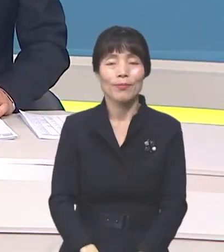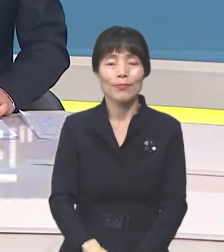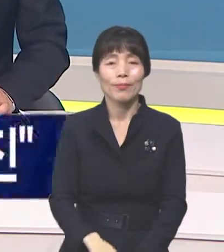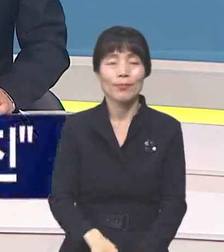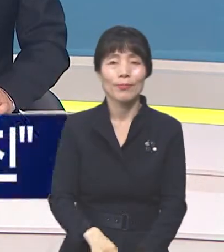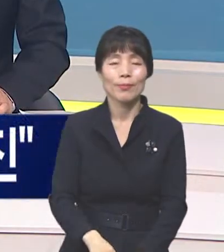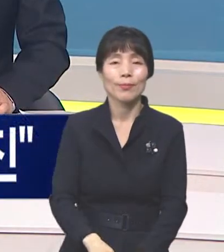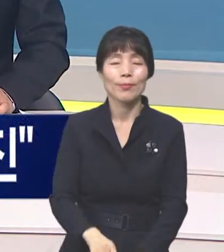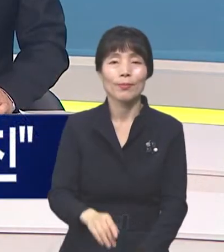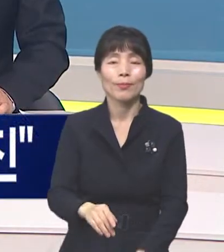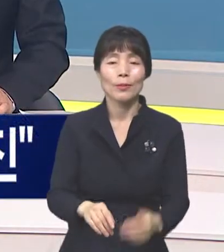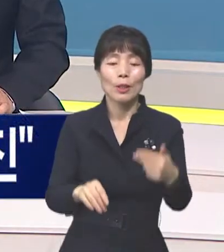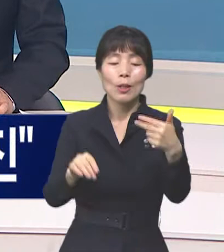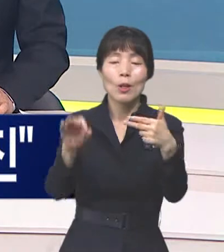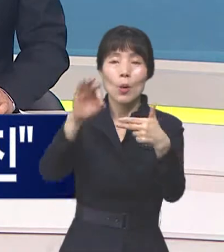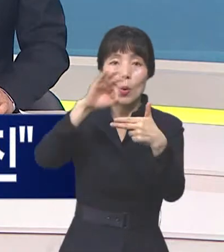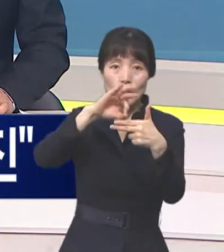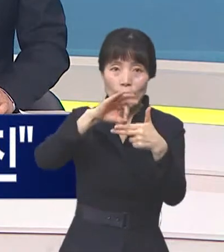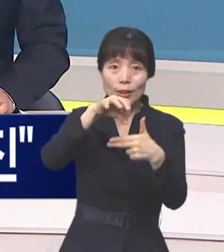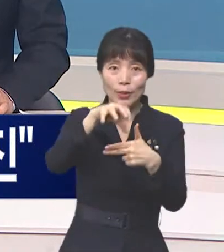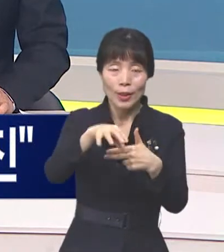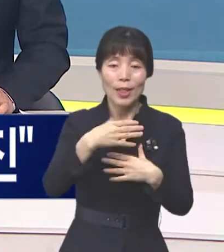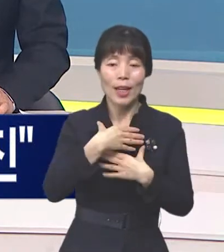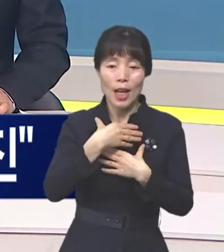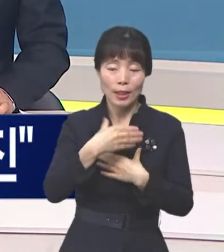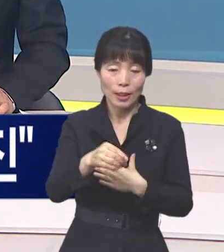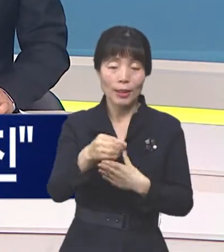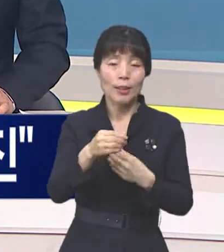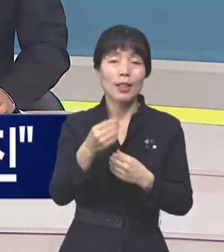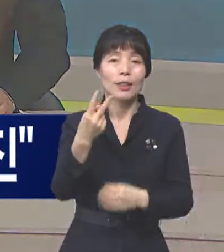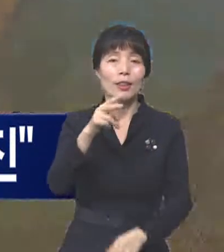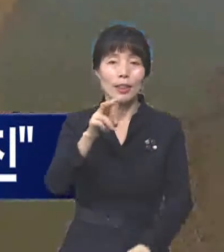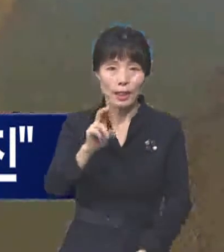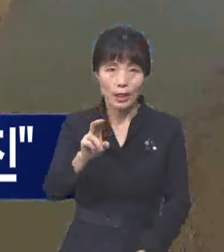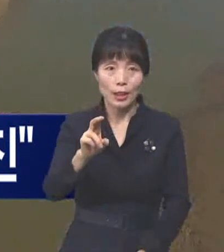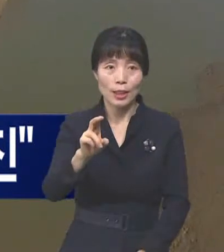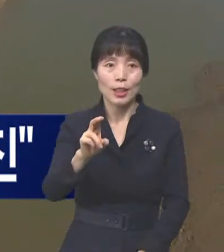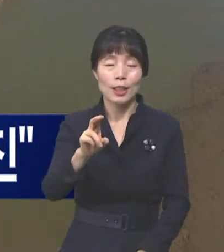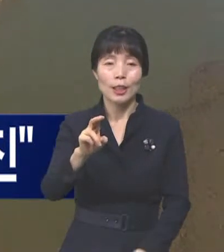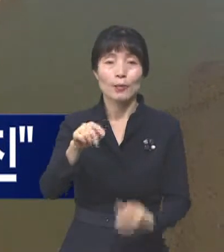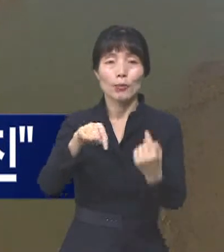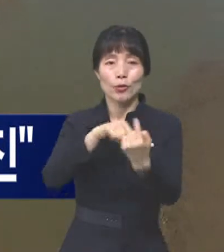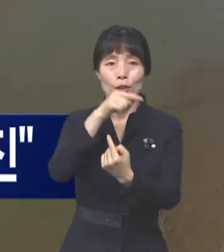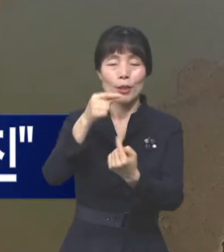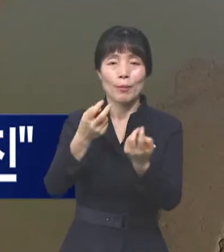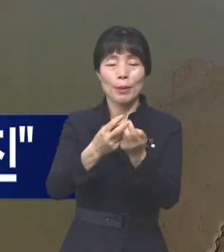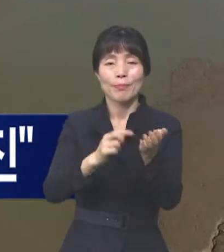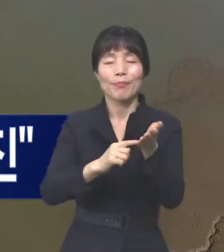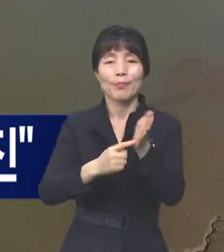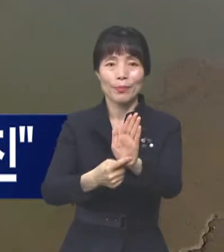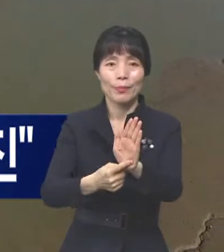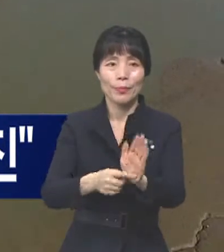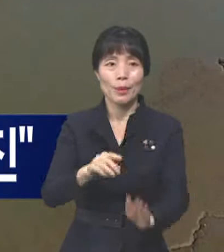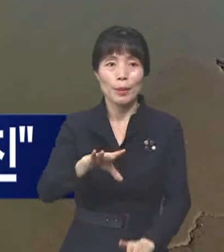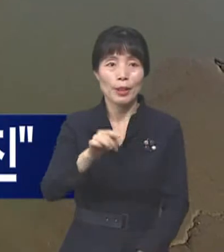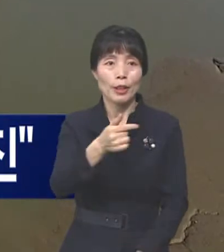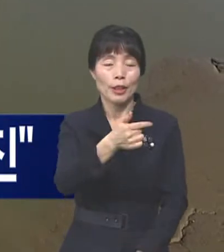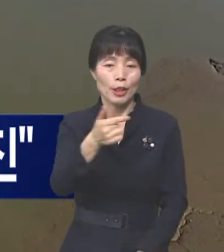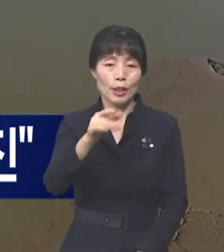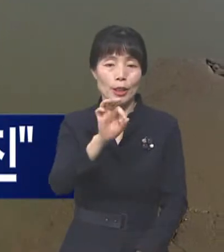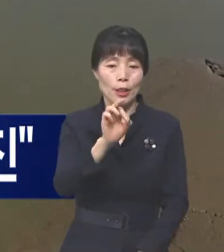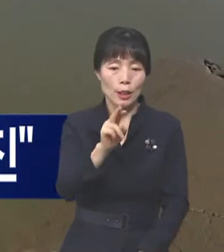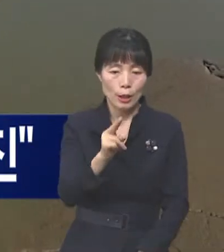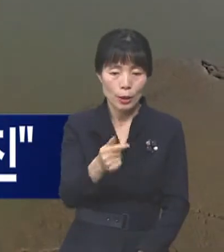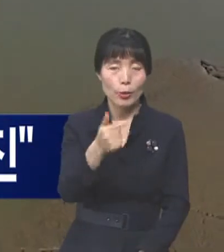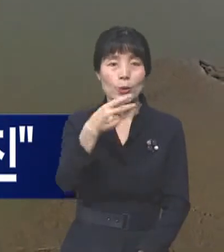옹진구는 안전한 기반시설 구축을 비롯한 2020년도 구정 운영 방향을 제시했습니다. 먼저 대규모 연도교